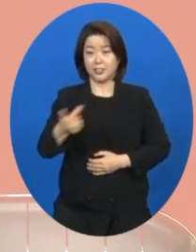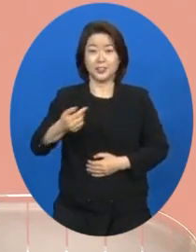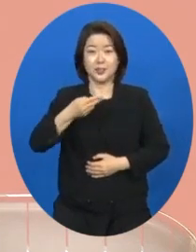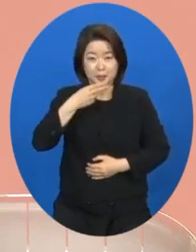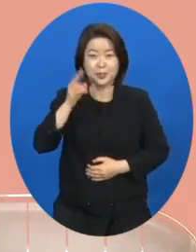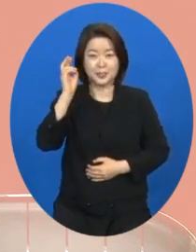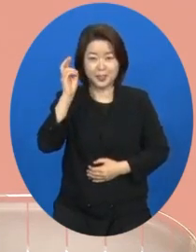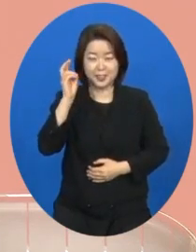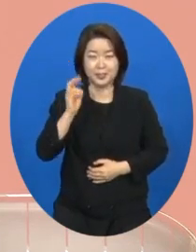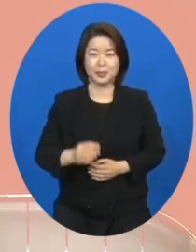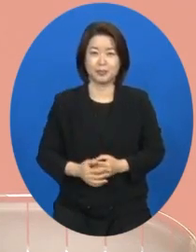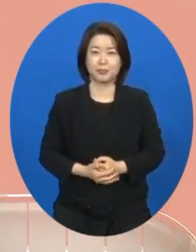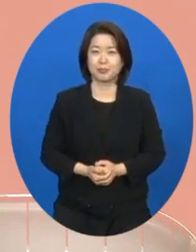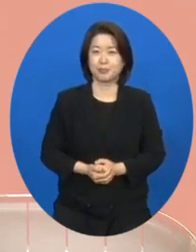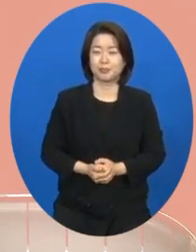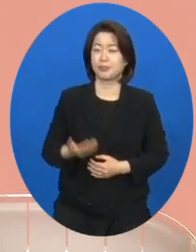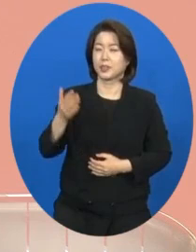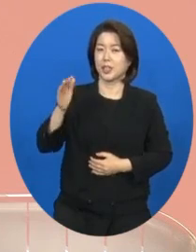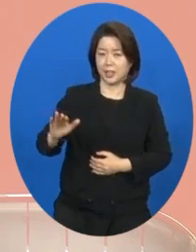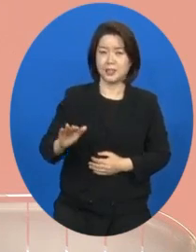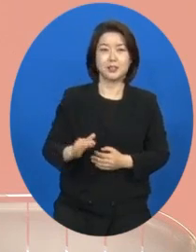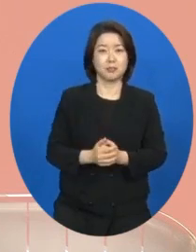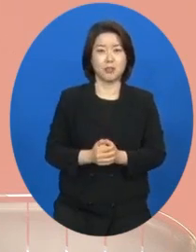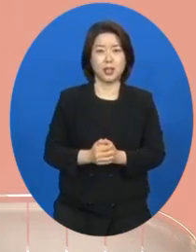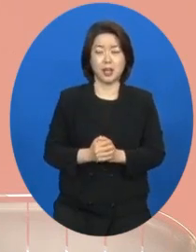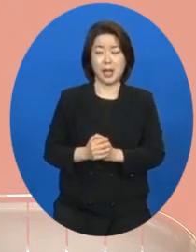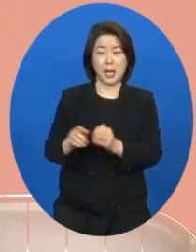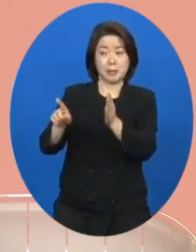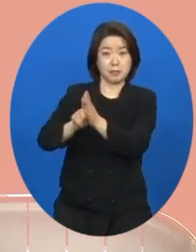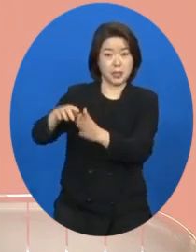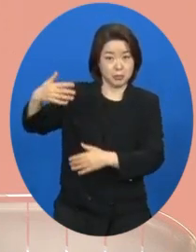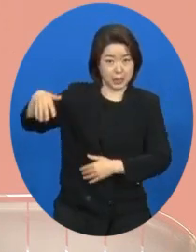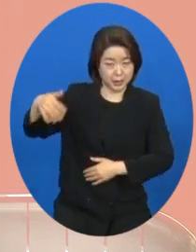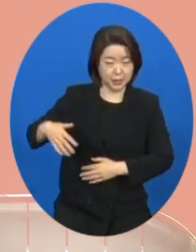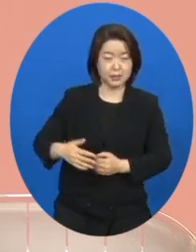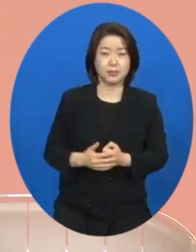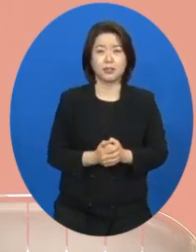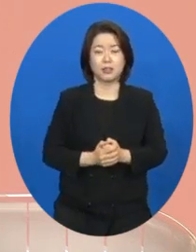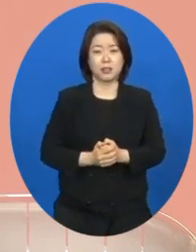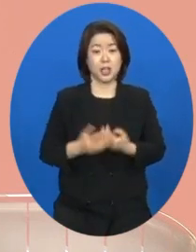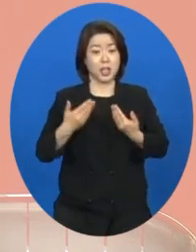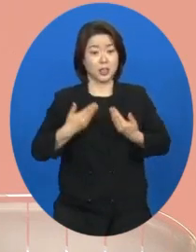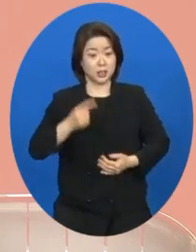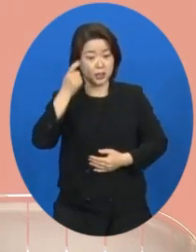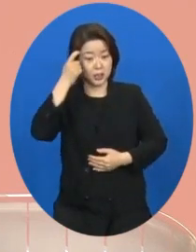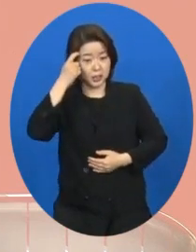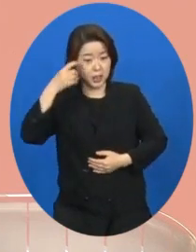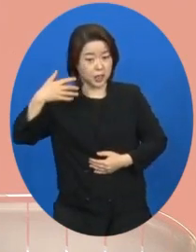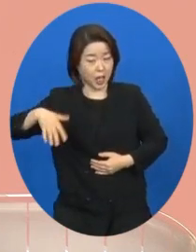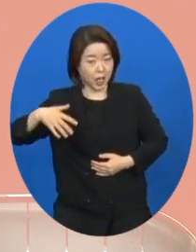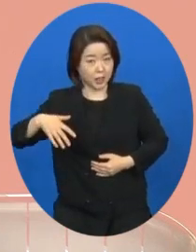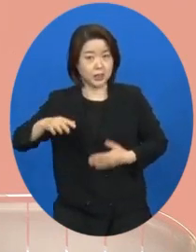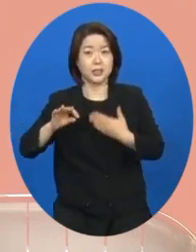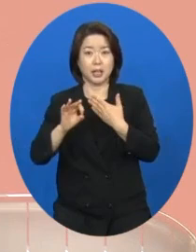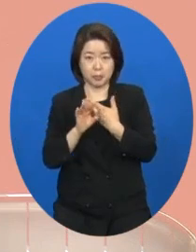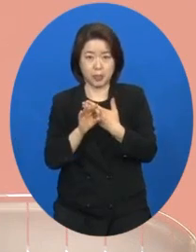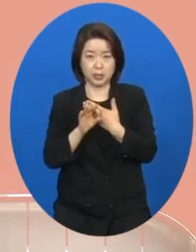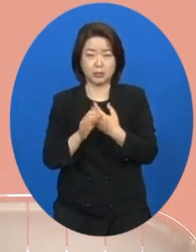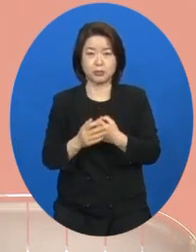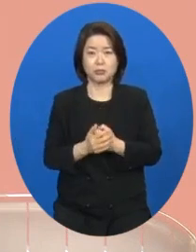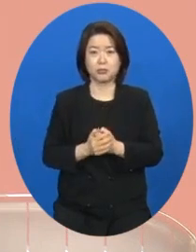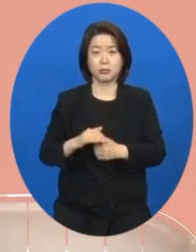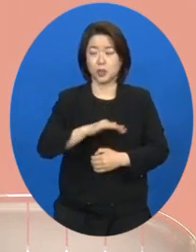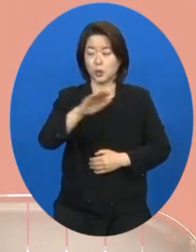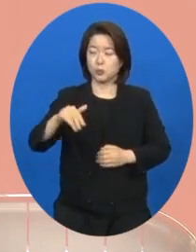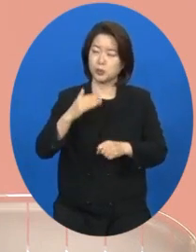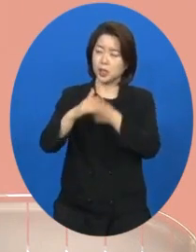거죠. 그렇지만 믿지를 않고 진지하게 생각해 보지 않았다면 그럼